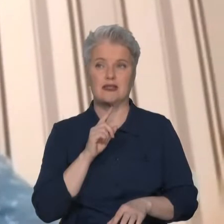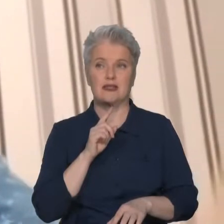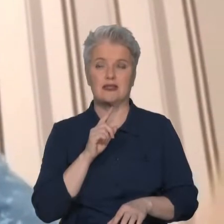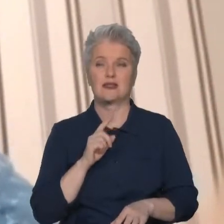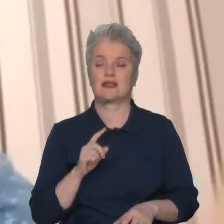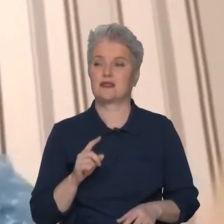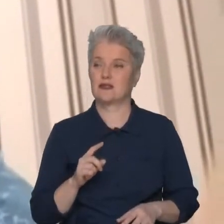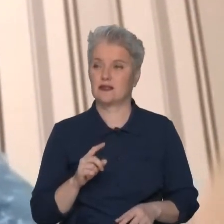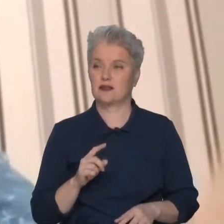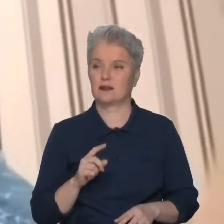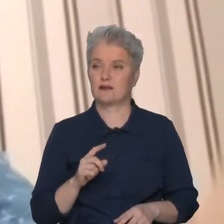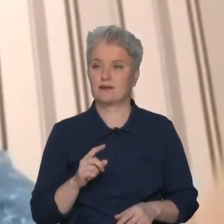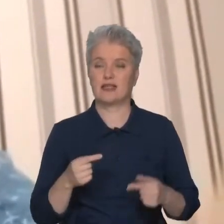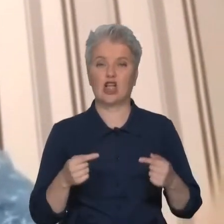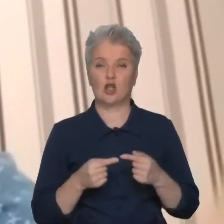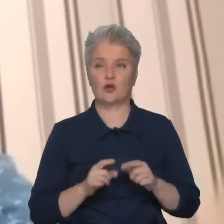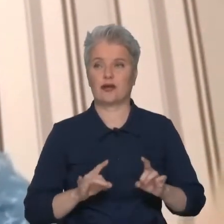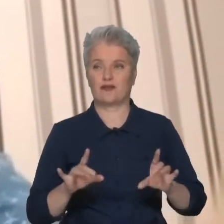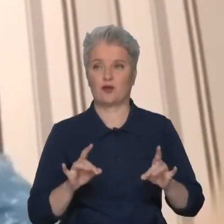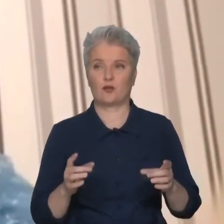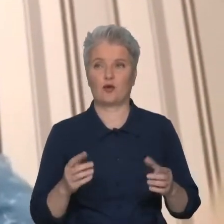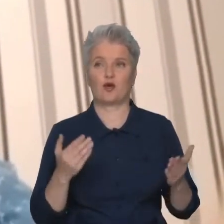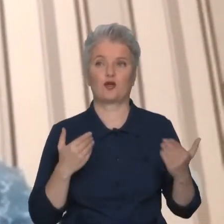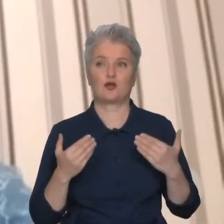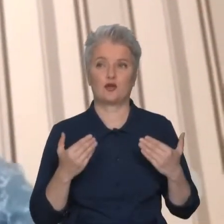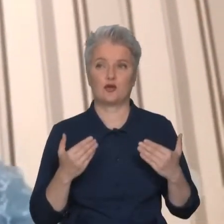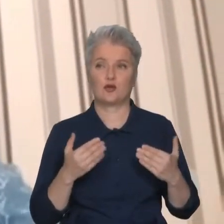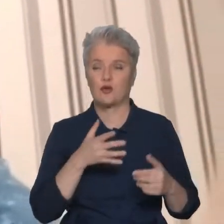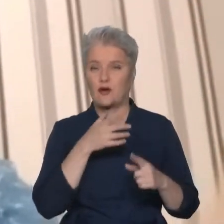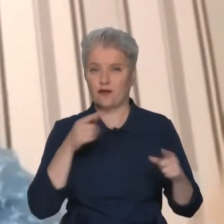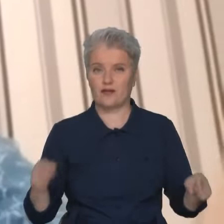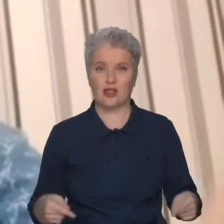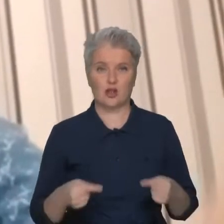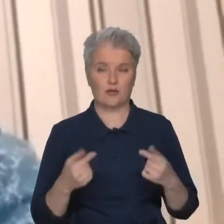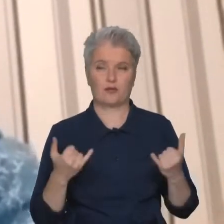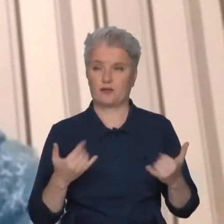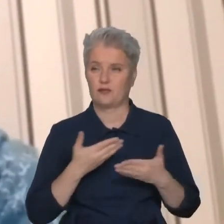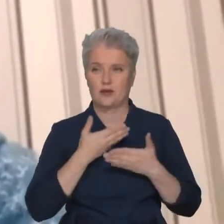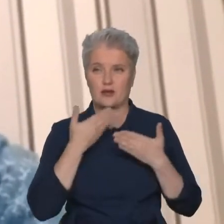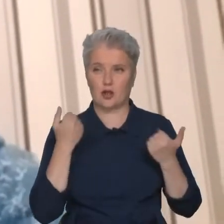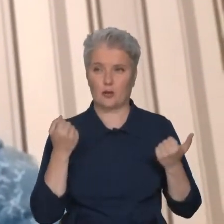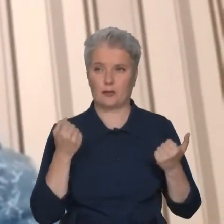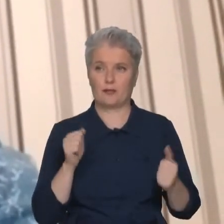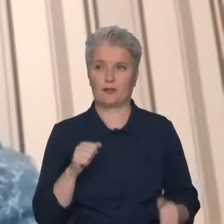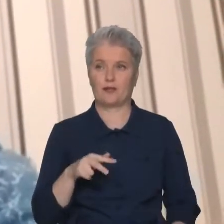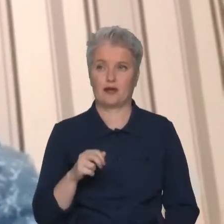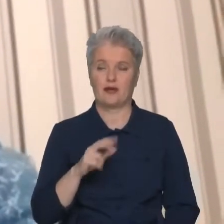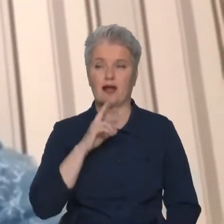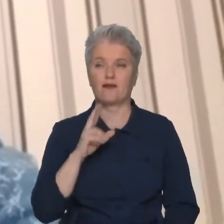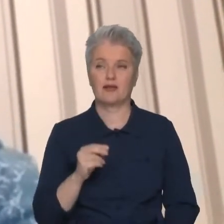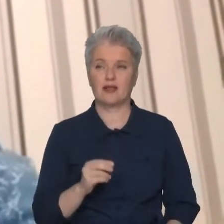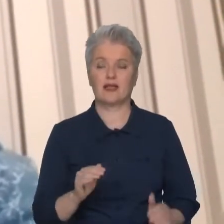якби точної інформації щодо відновлення в мене наразі немає, але